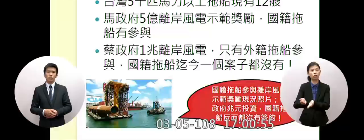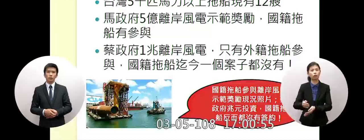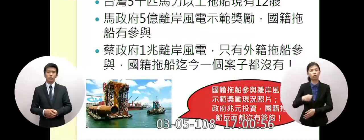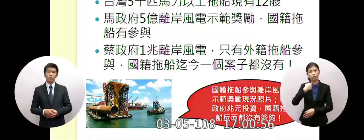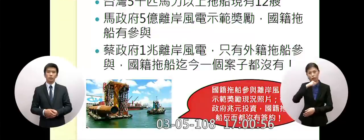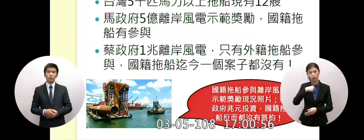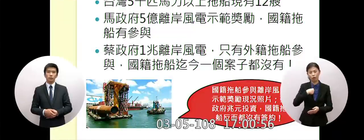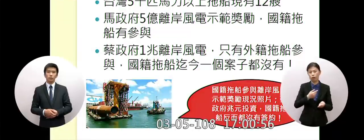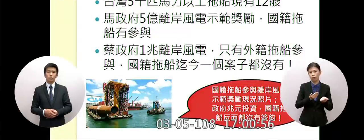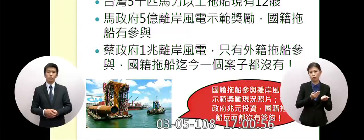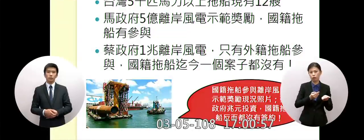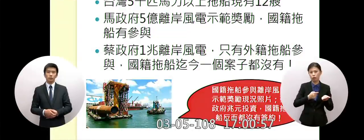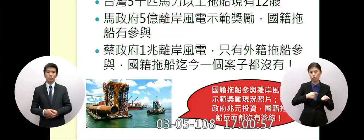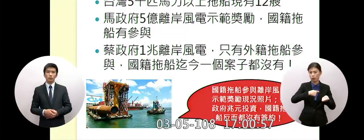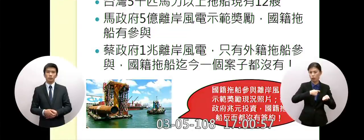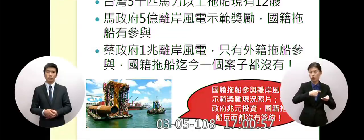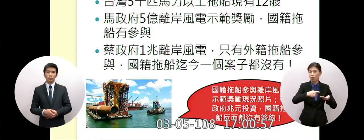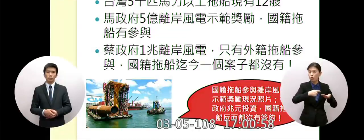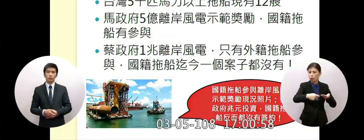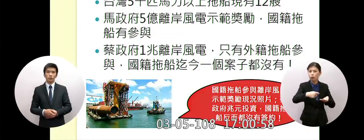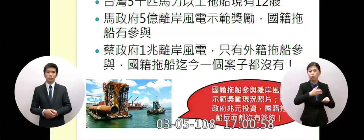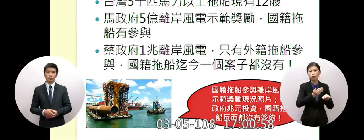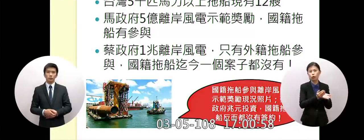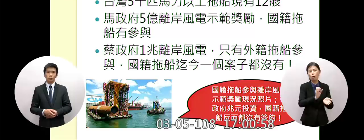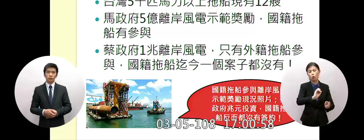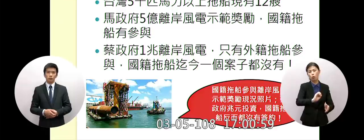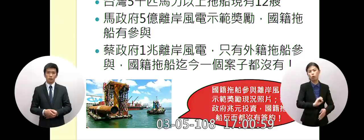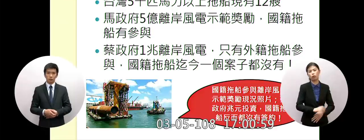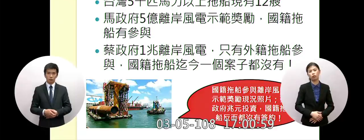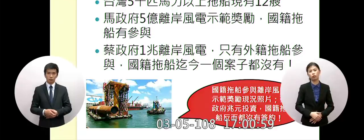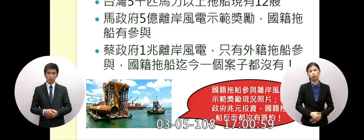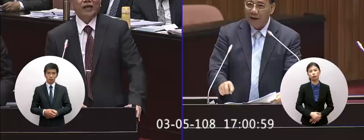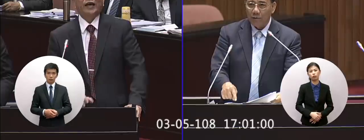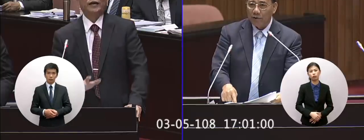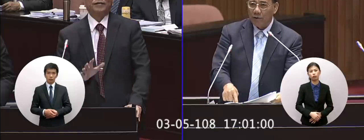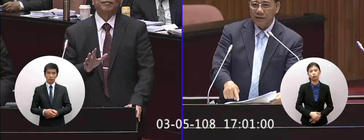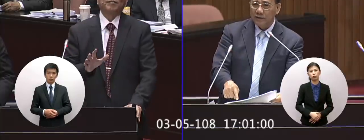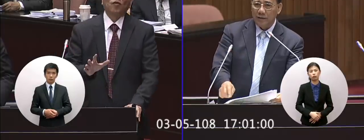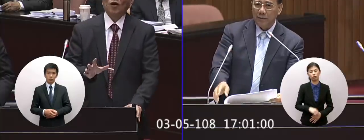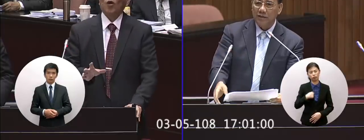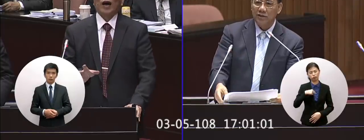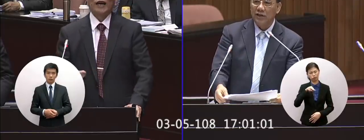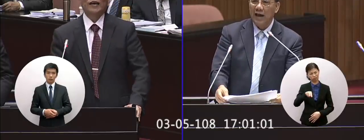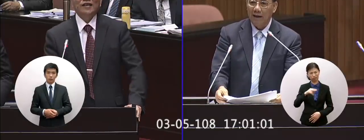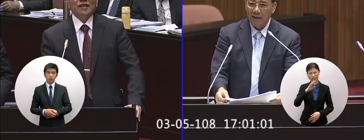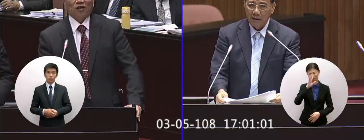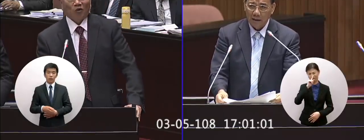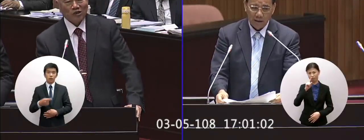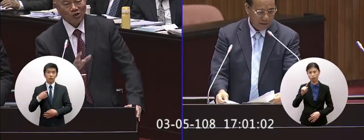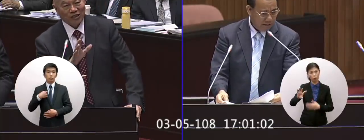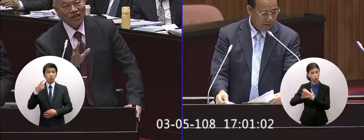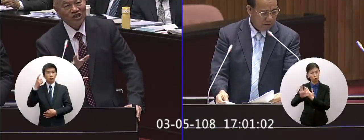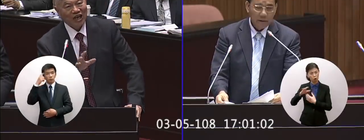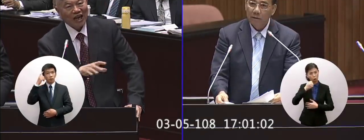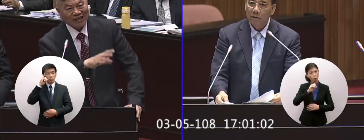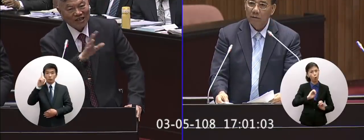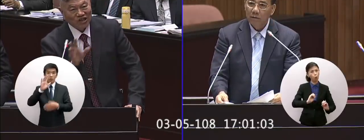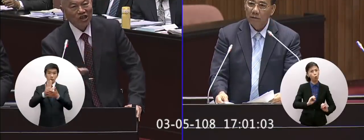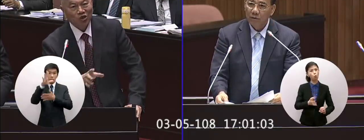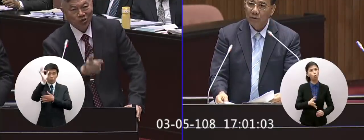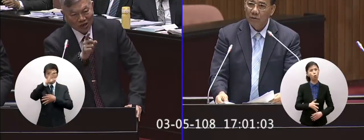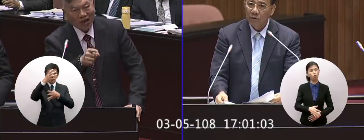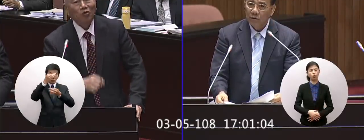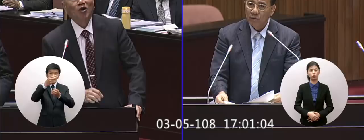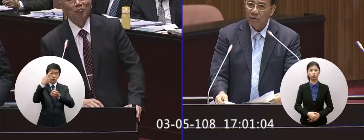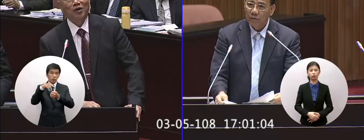国籍的拖船都没有，一个案子都没有。哎，院长，我看了我这个，我也是觉得不可思议啊。 我找一个时间，把